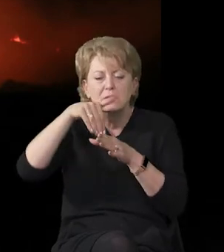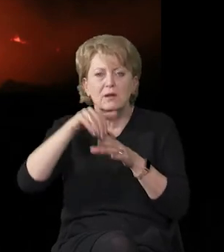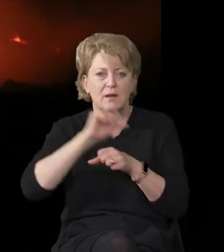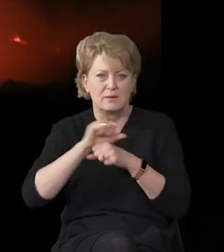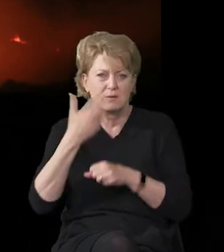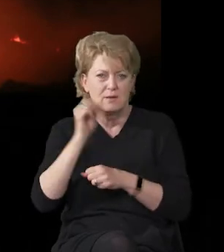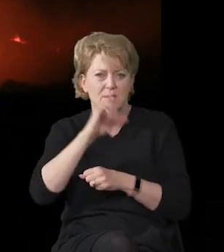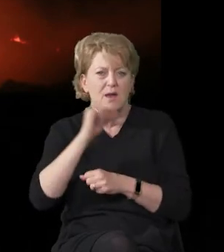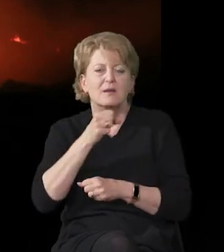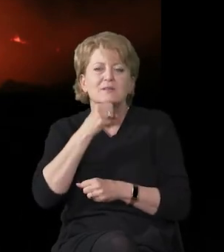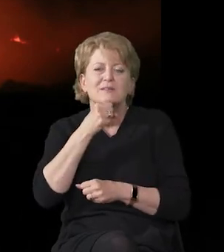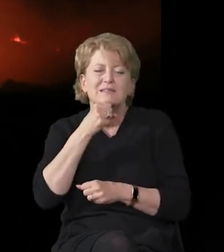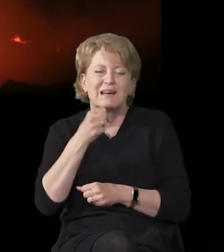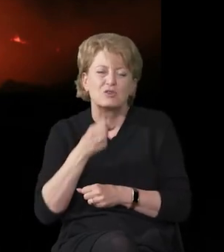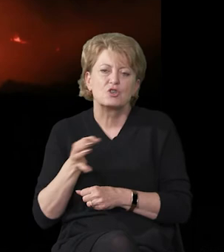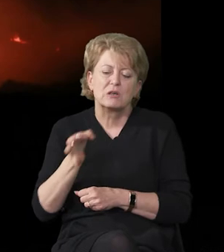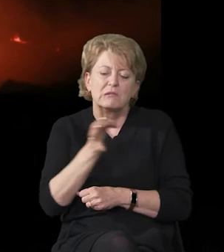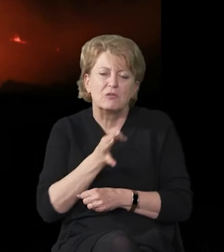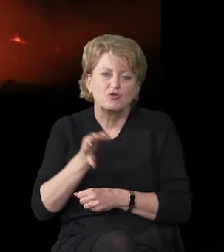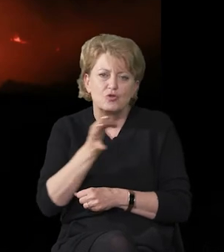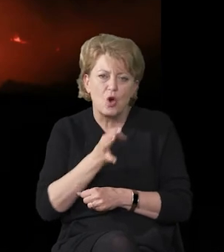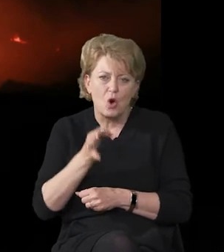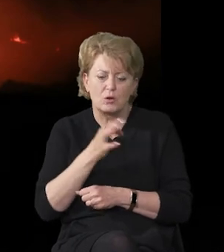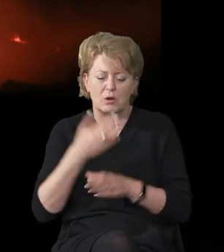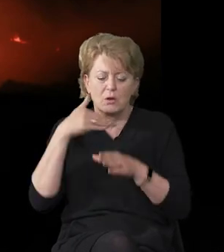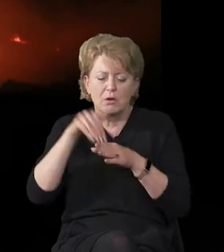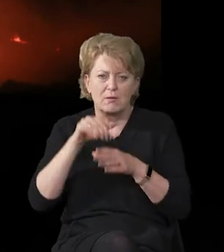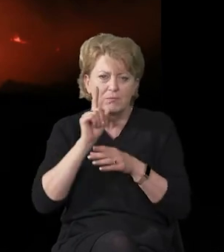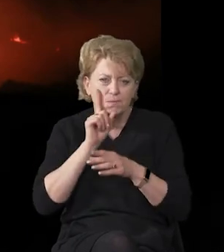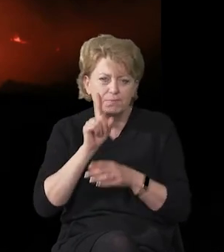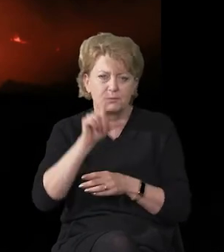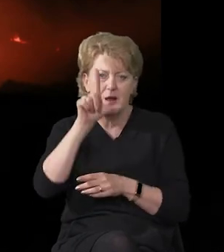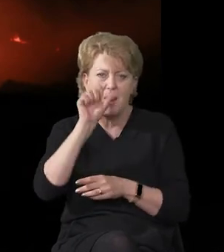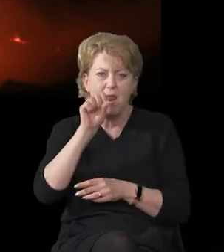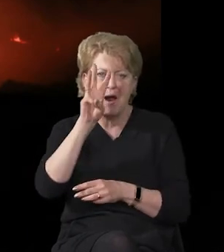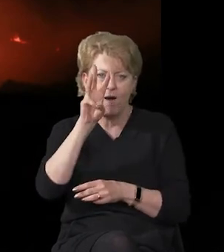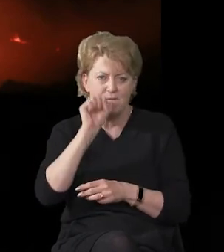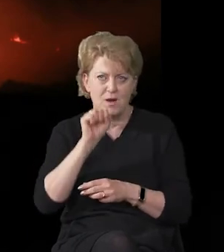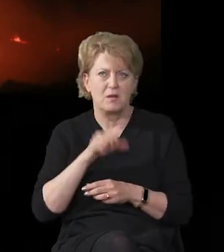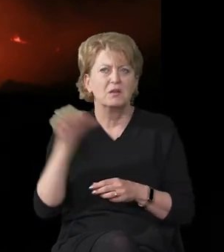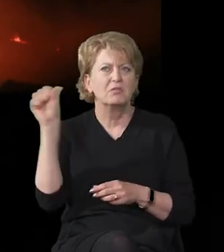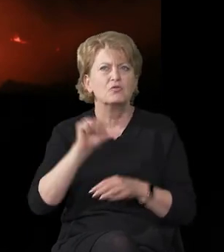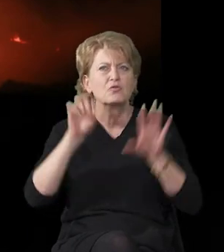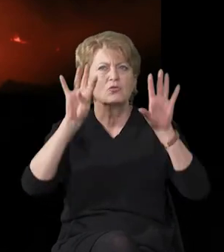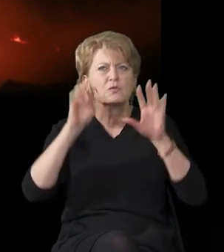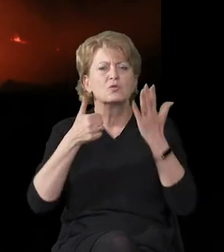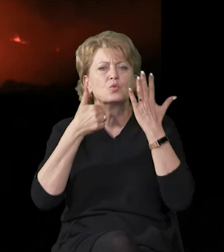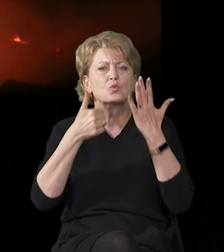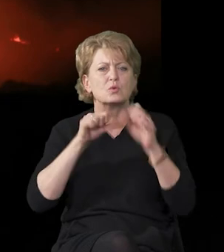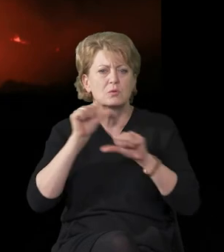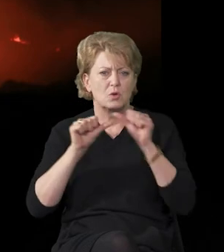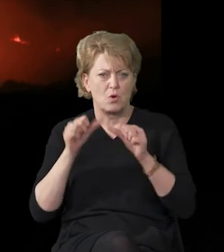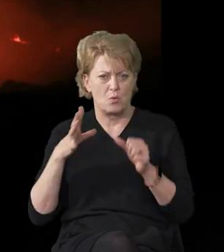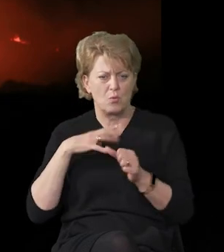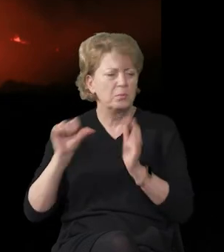jezioro wulkaniczne wypełnione płynną lawą. Opisane po raz pierwszy w 1906 roku, do tej pory